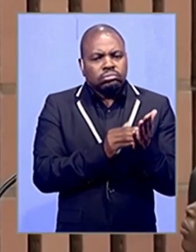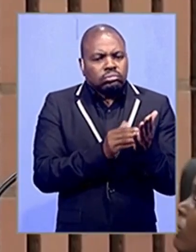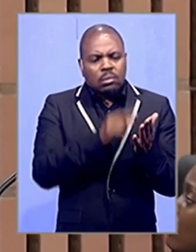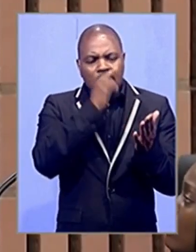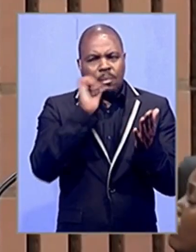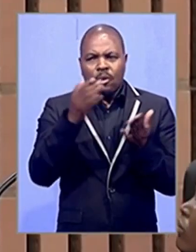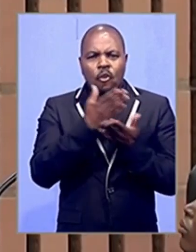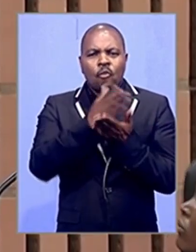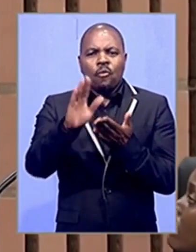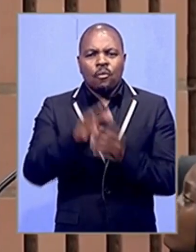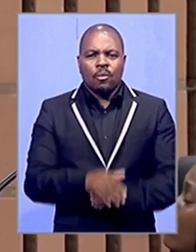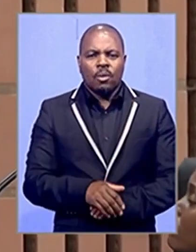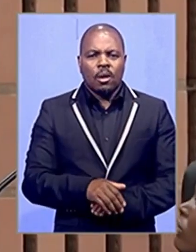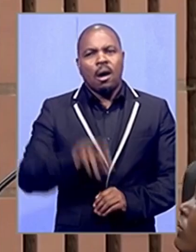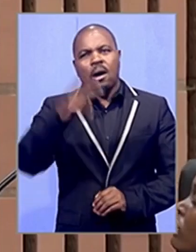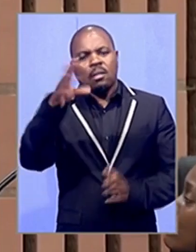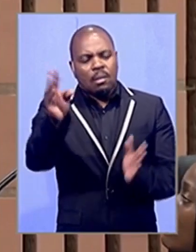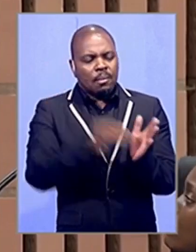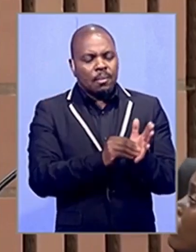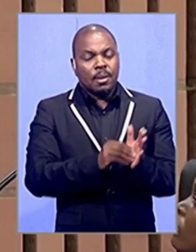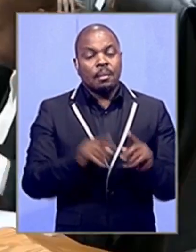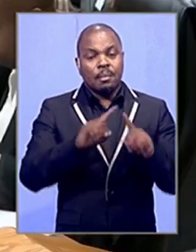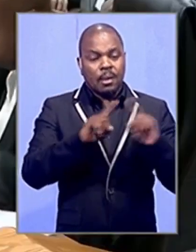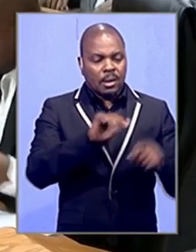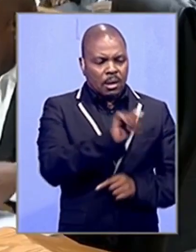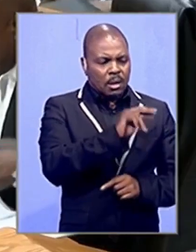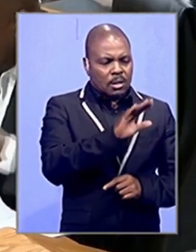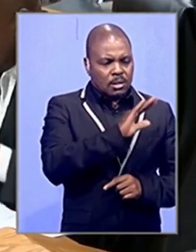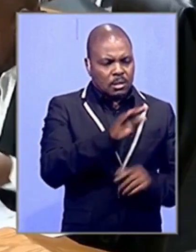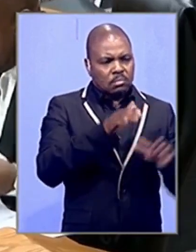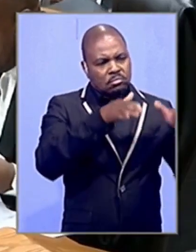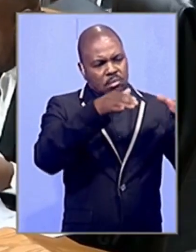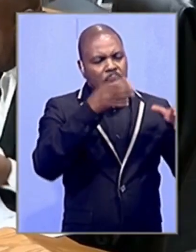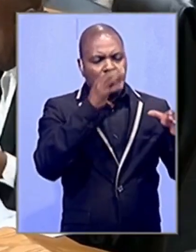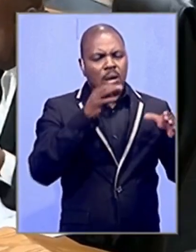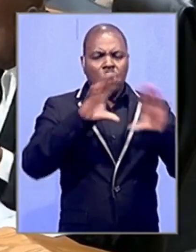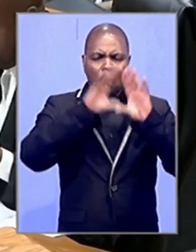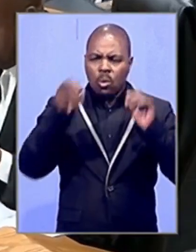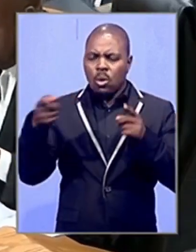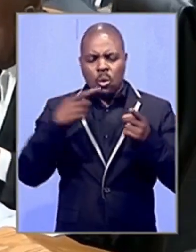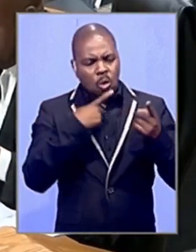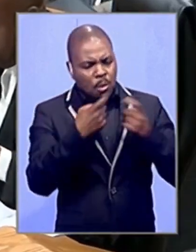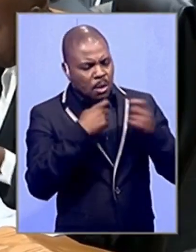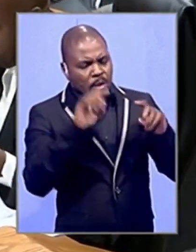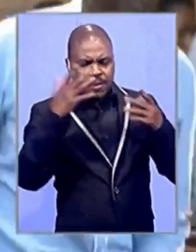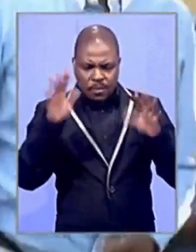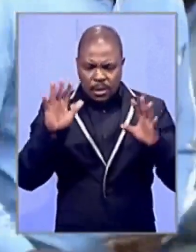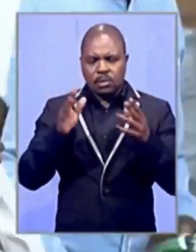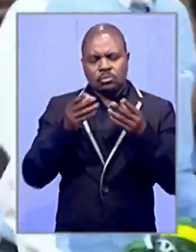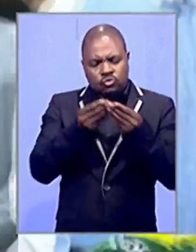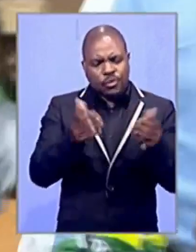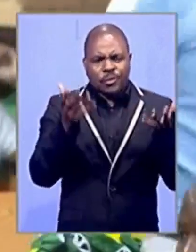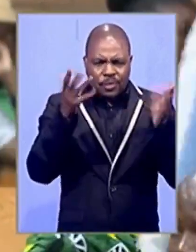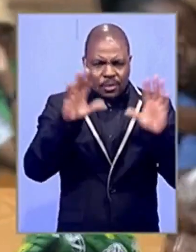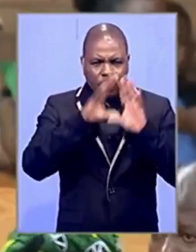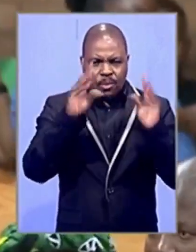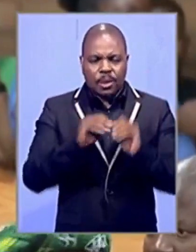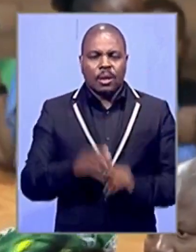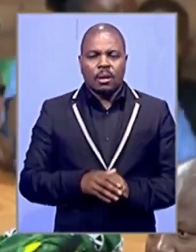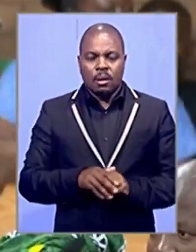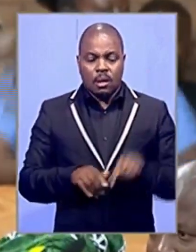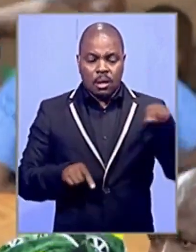semmuso. ANC yona ya re e tseregantse sentle mo dingongoregong tsotlhe tse di tlhagisitsweng. Babueledi ba maphata ka